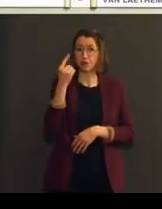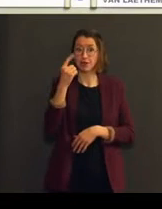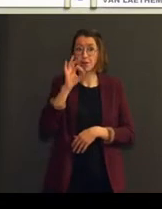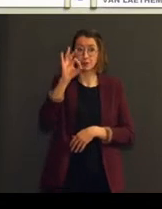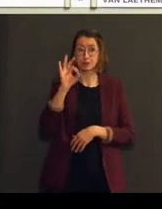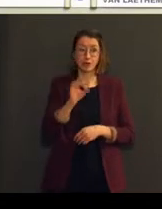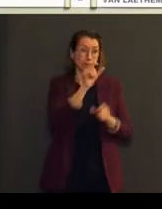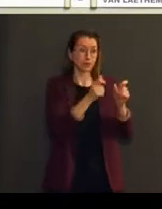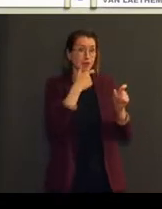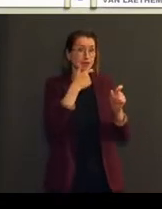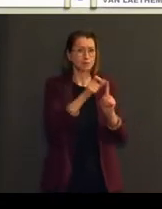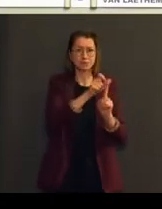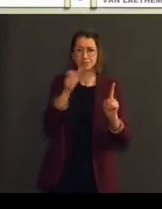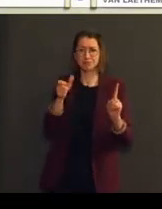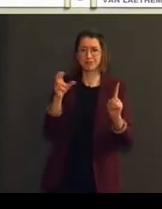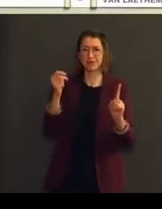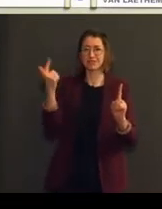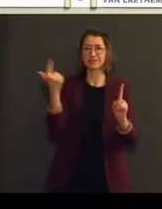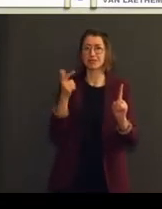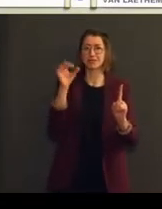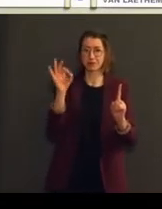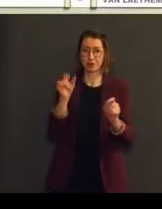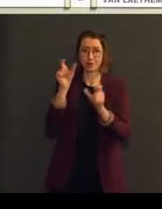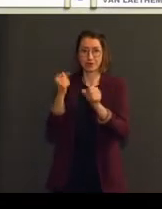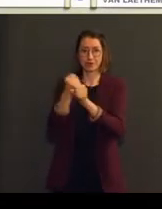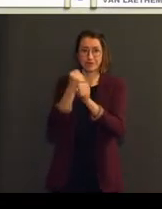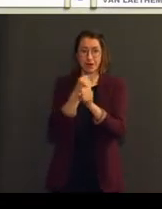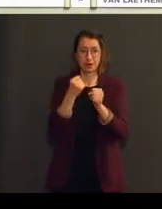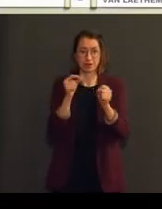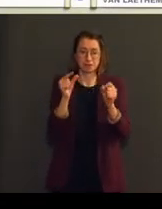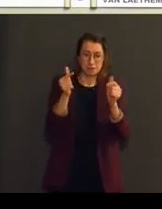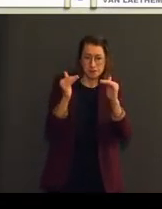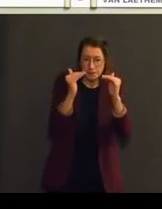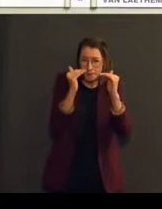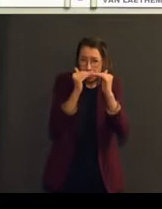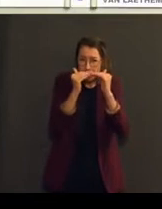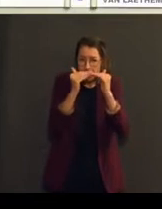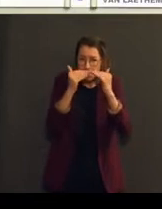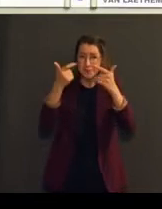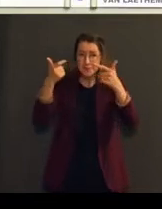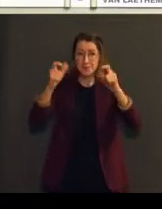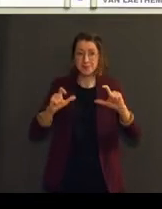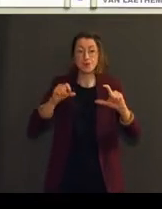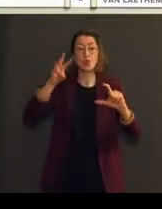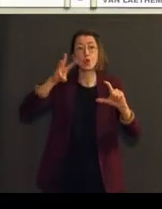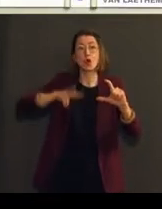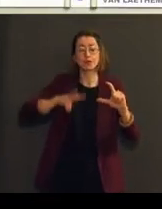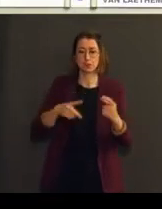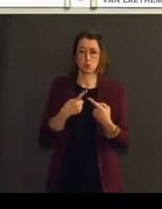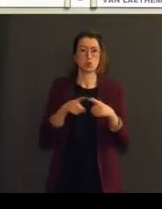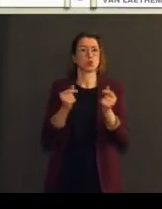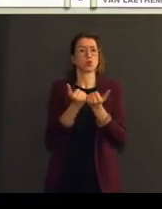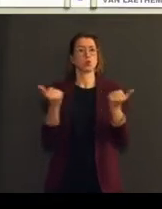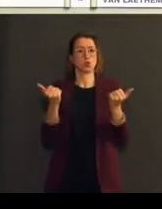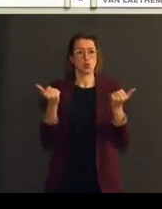suivi les résidents de la même manière, ce qui n'est pas du tout le cas, comme on le voit ici, en Wallonie, avec 58% de couverture, et